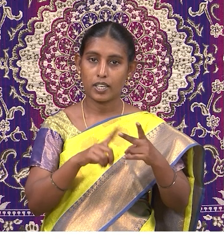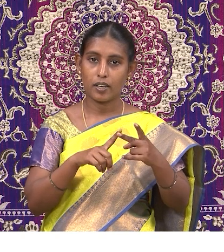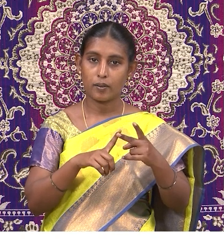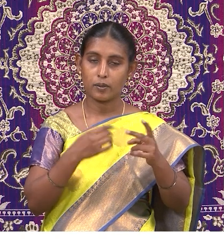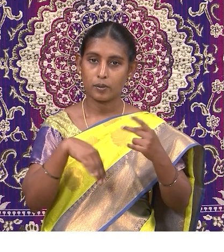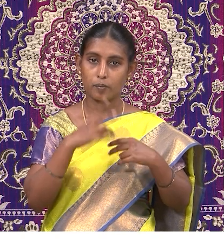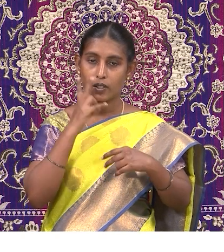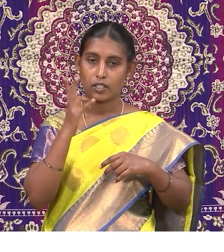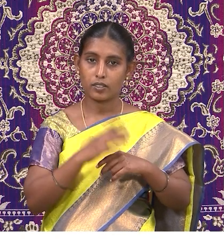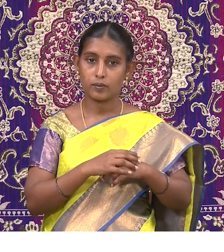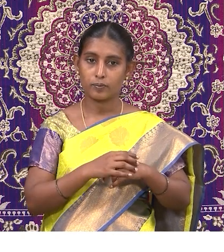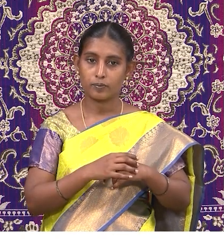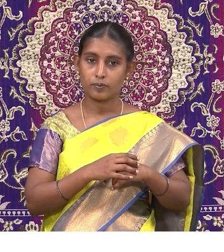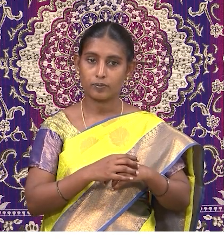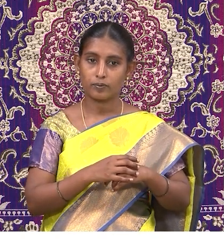சப்டிவிஷனை பார்க்க போகிறோம்.